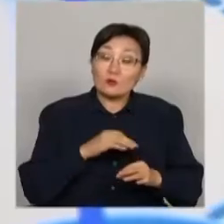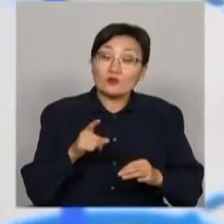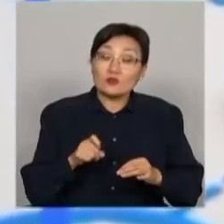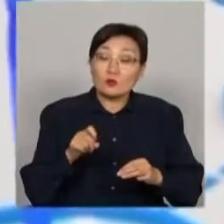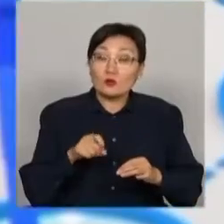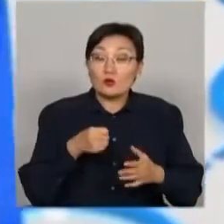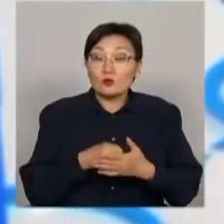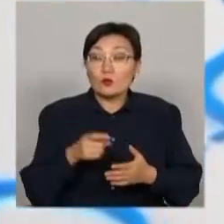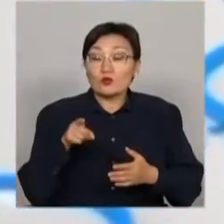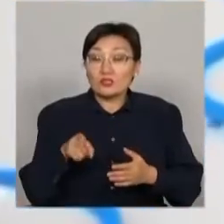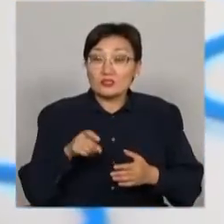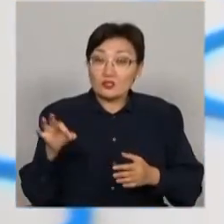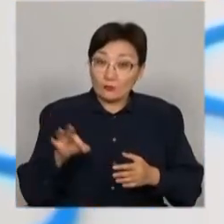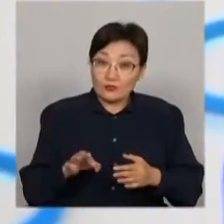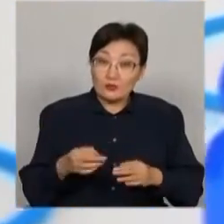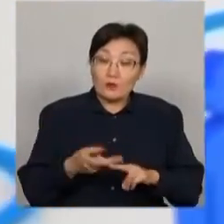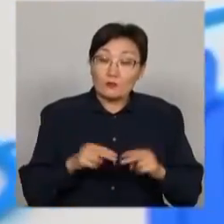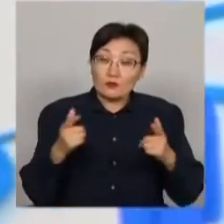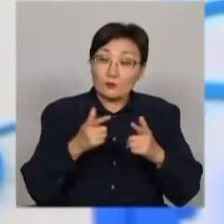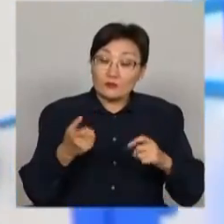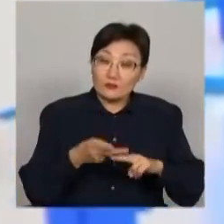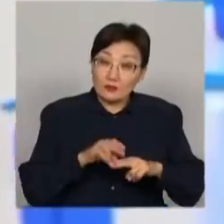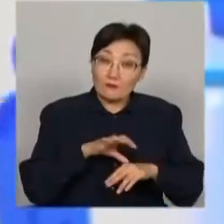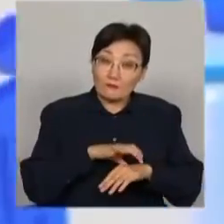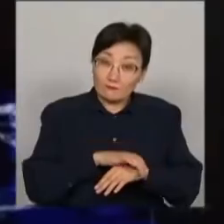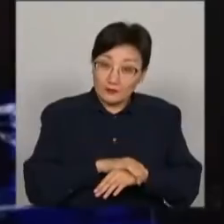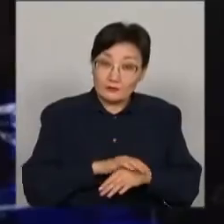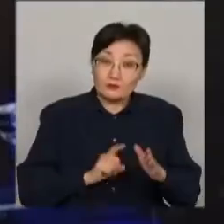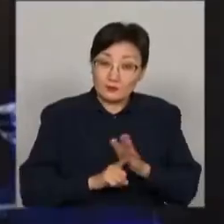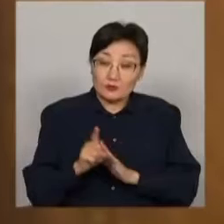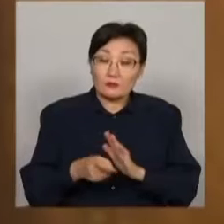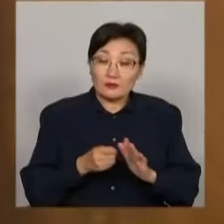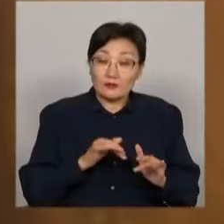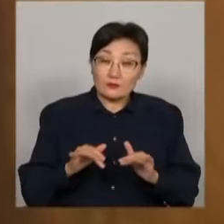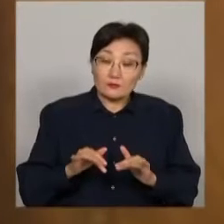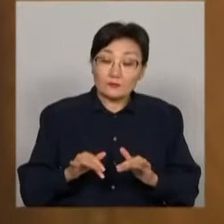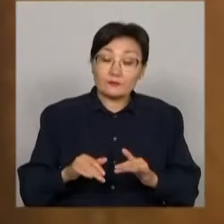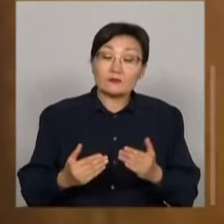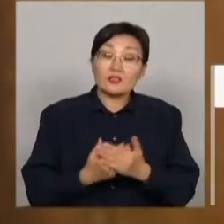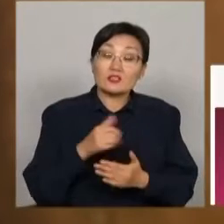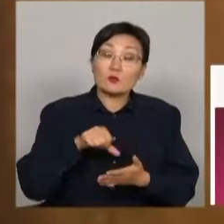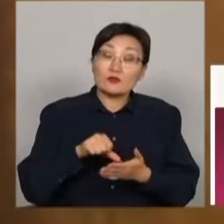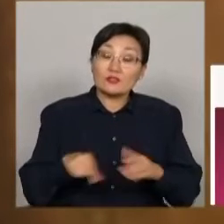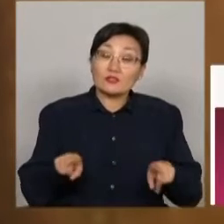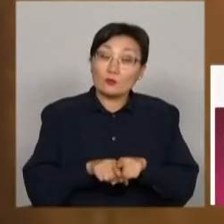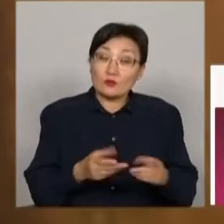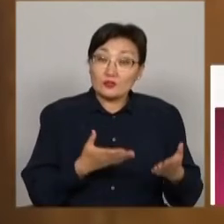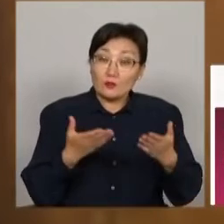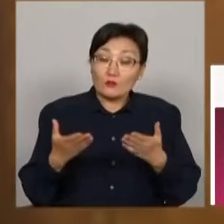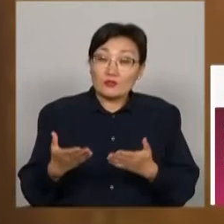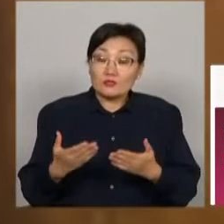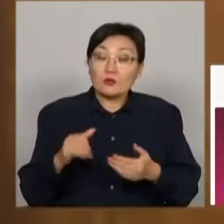100 до 1000%. По данному факту начата проверка. Новых участников также привлекали с